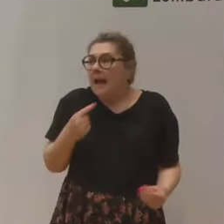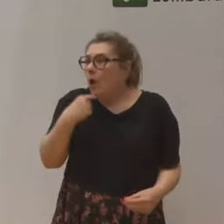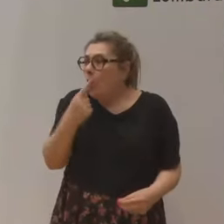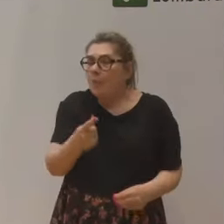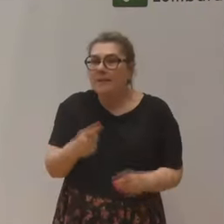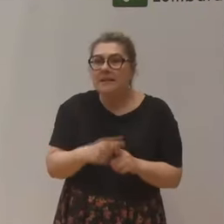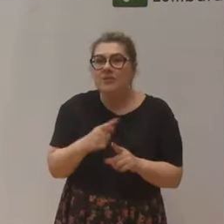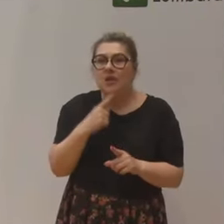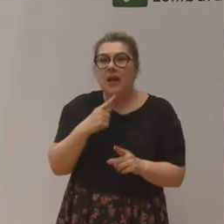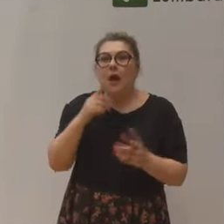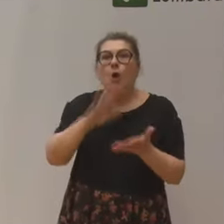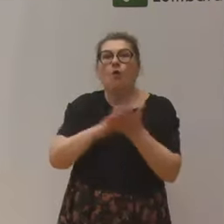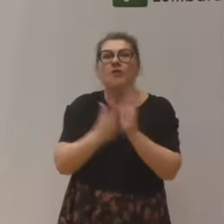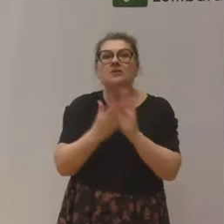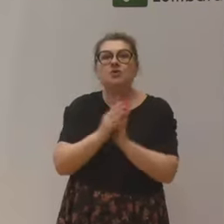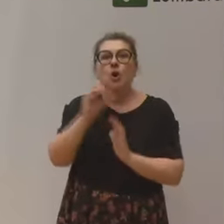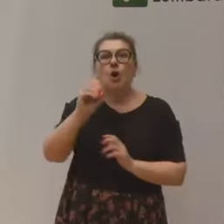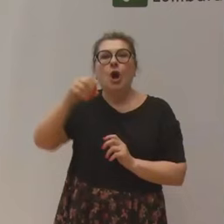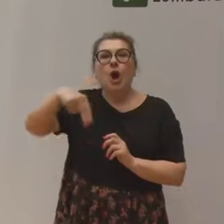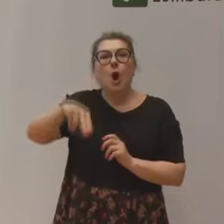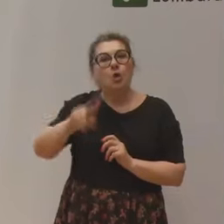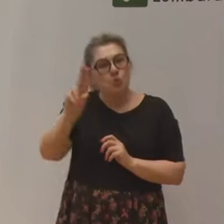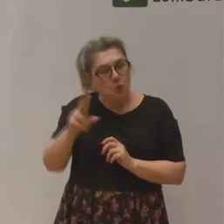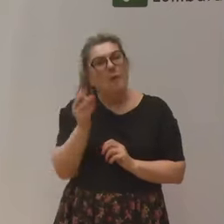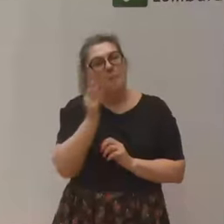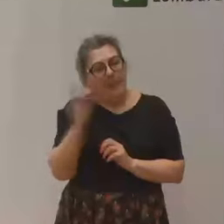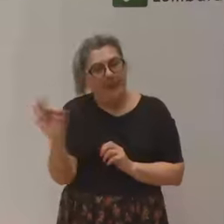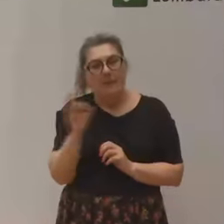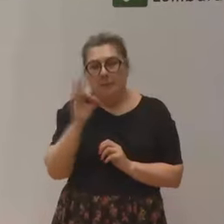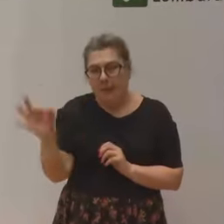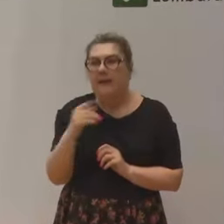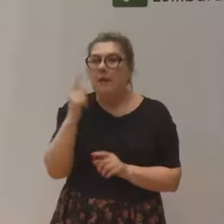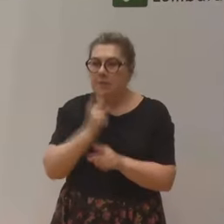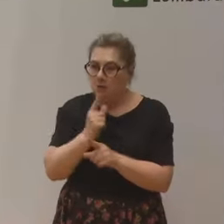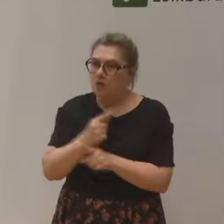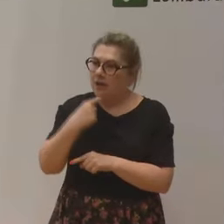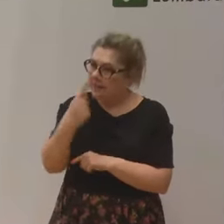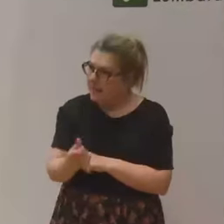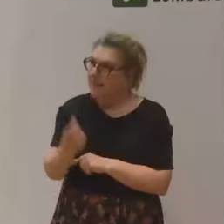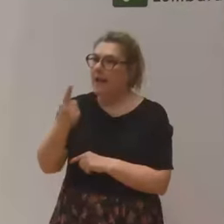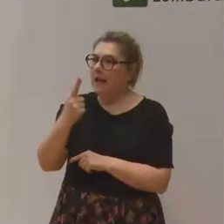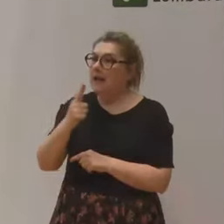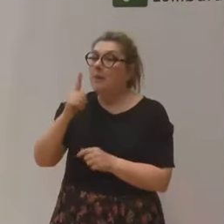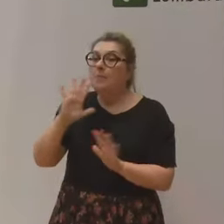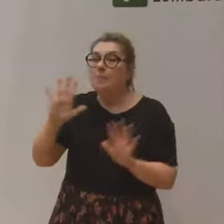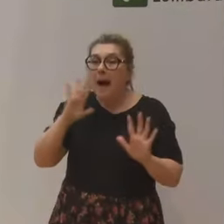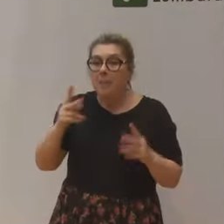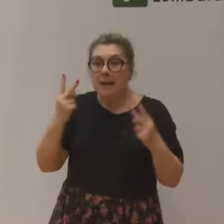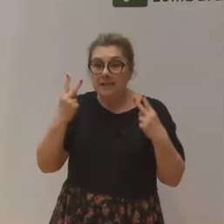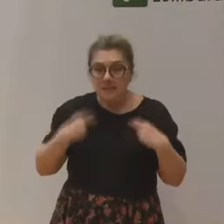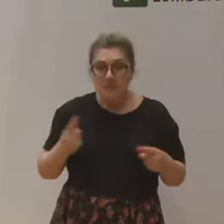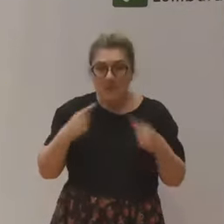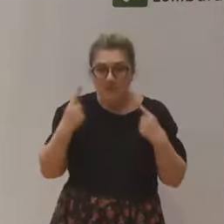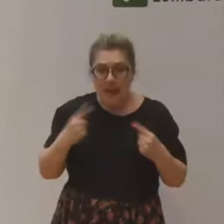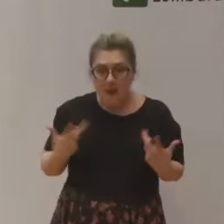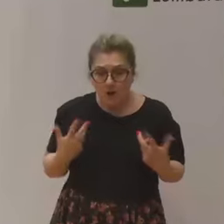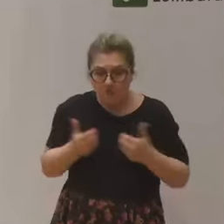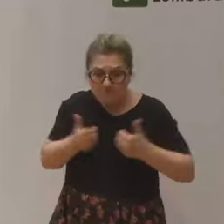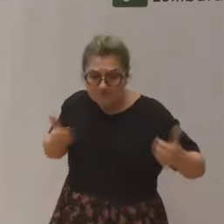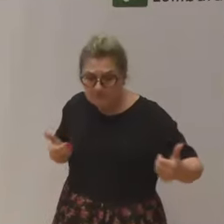dice la Convenzione ONU, che comunque dice le cose che bisogna dire, ma perché si vive meglio.